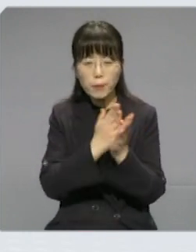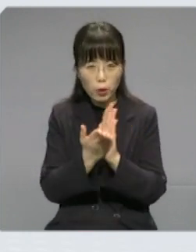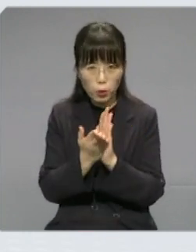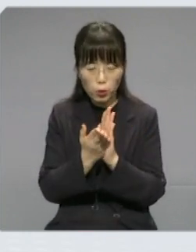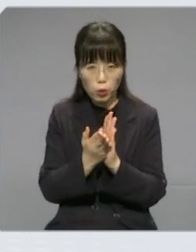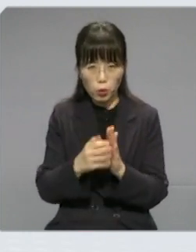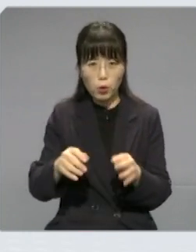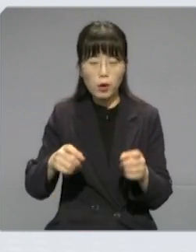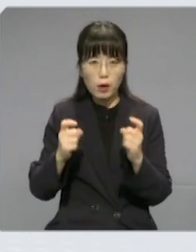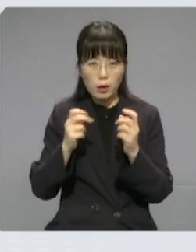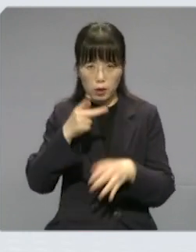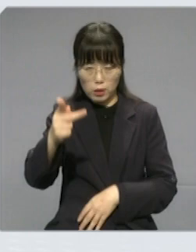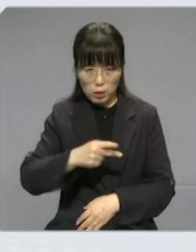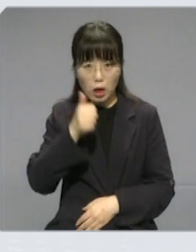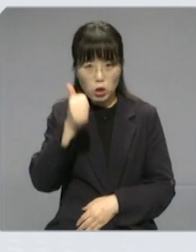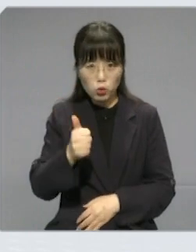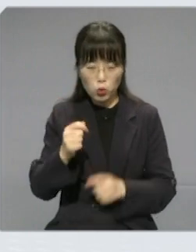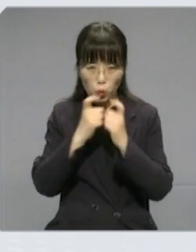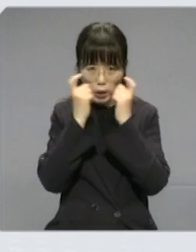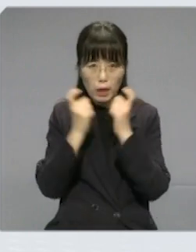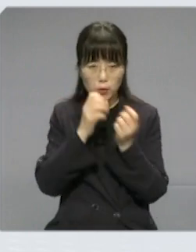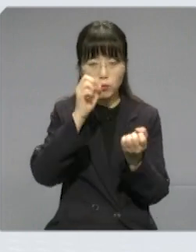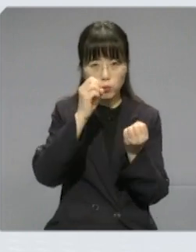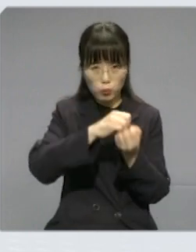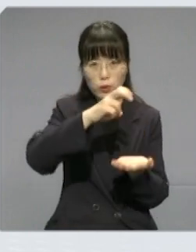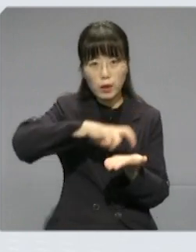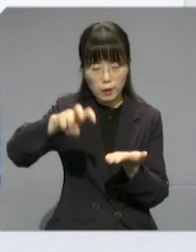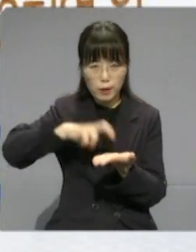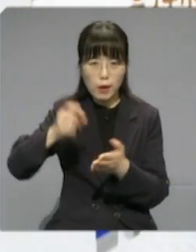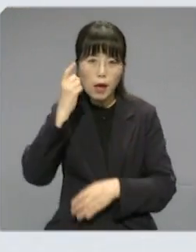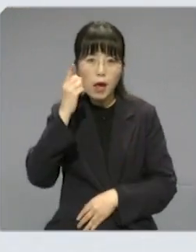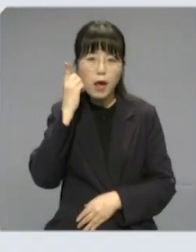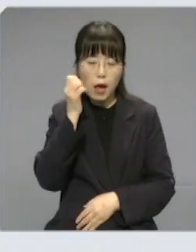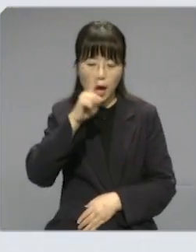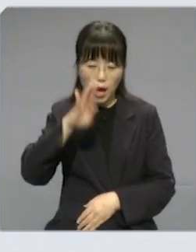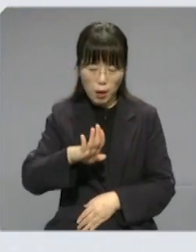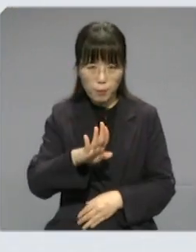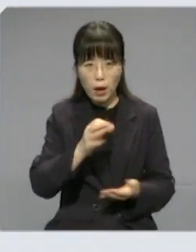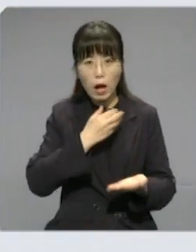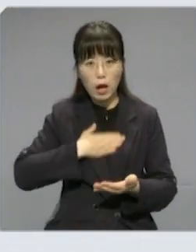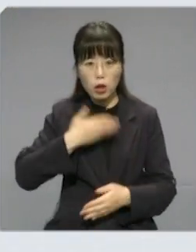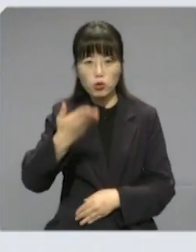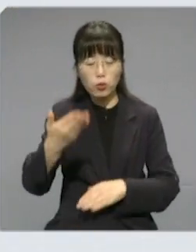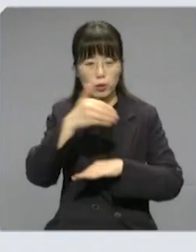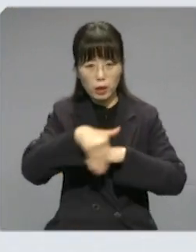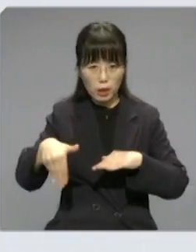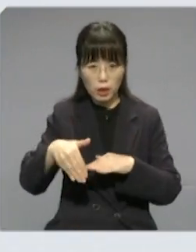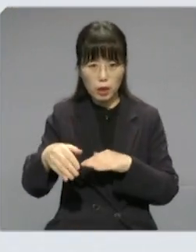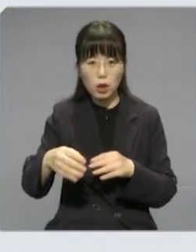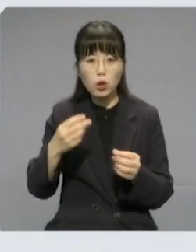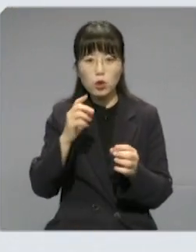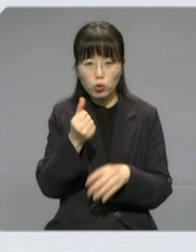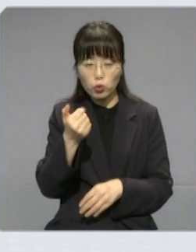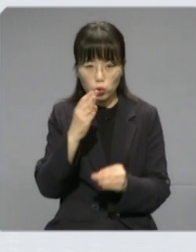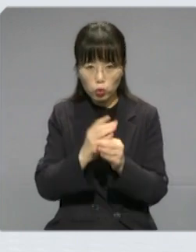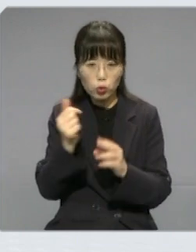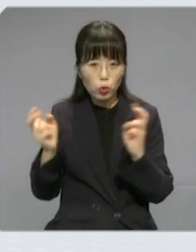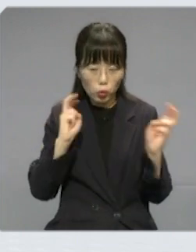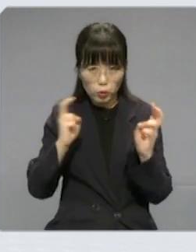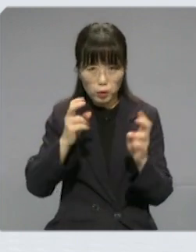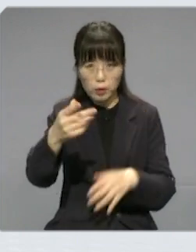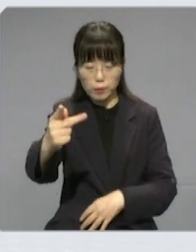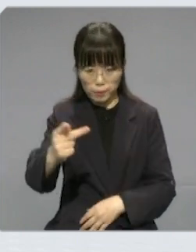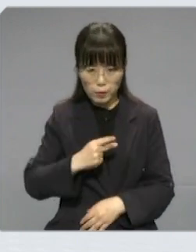대출 차주에게 직접 문자 메시지나 앱을 통해 알릴 예정입니다 저축은행과 상고 금융 등 중소 금융권에서 빌린